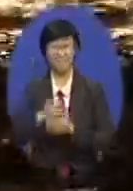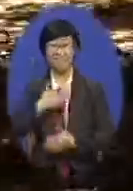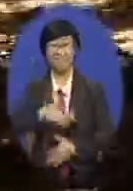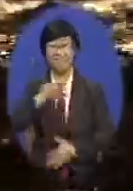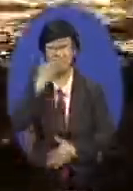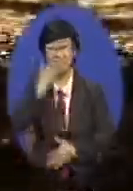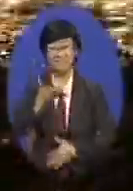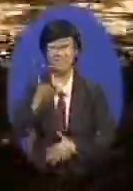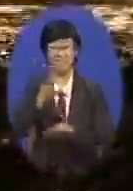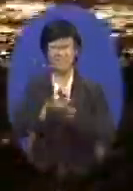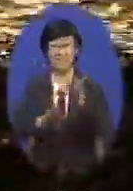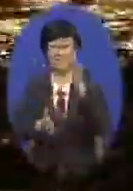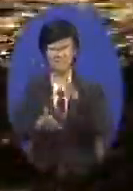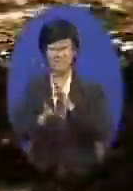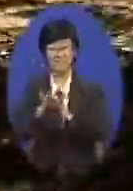오정인지 알 수